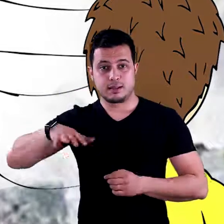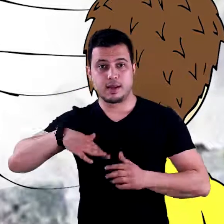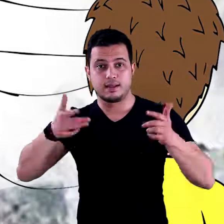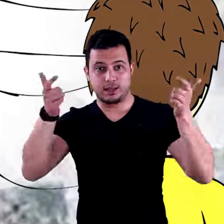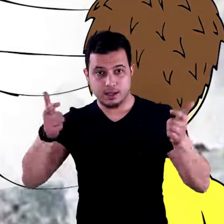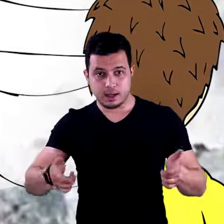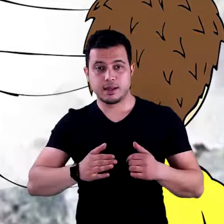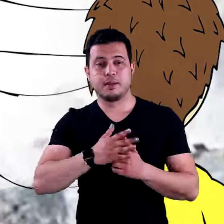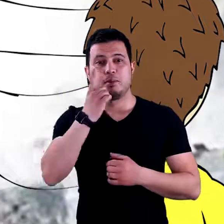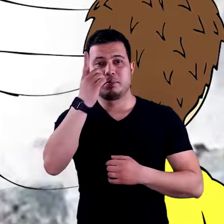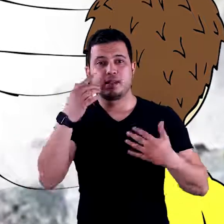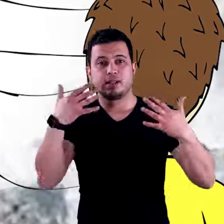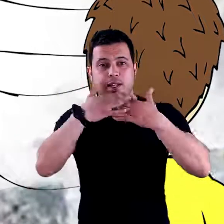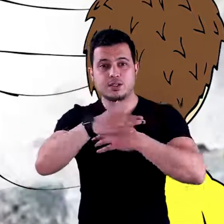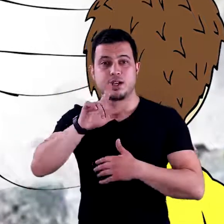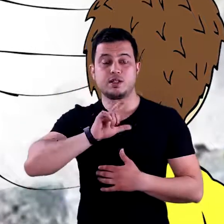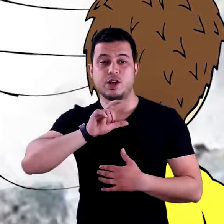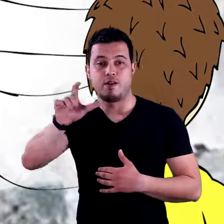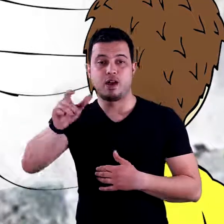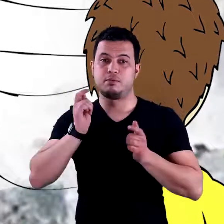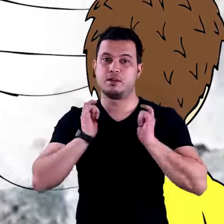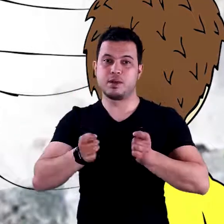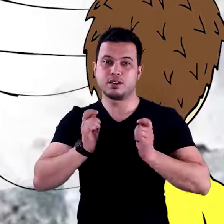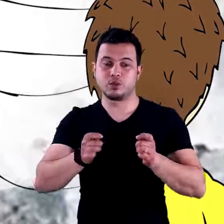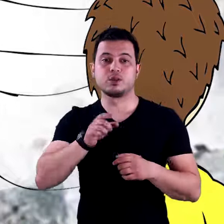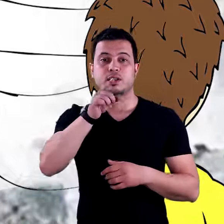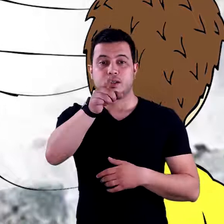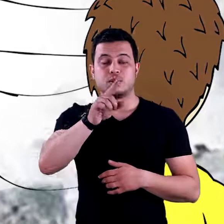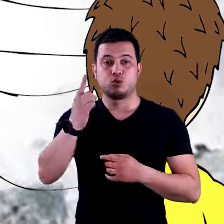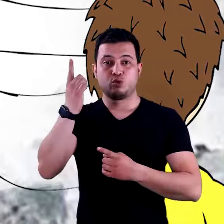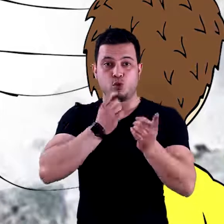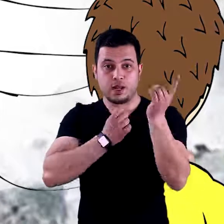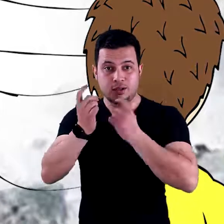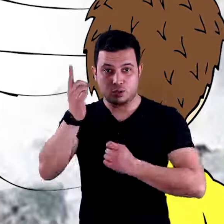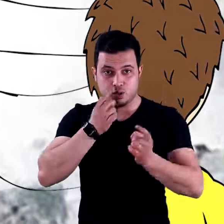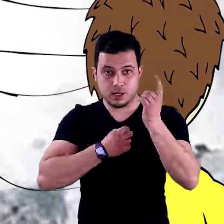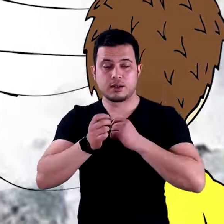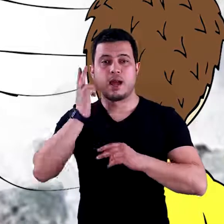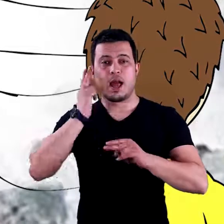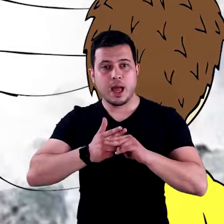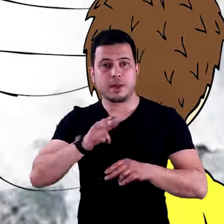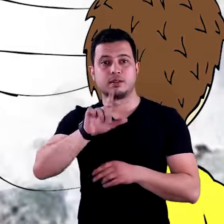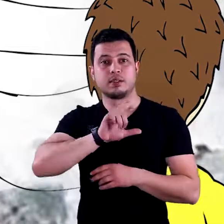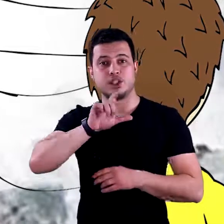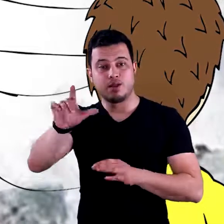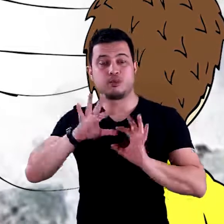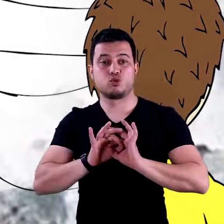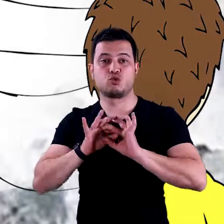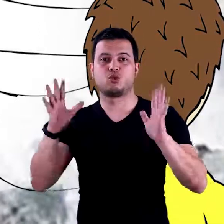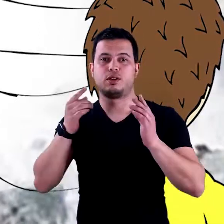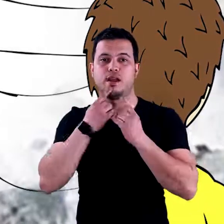yere bilgece cevaplar verile. Sorulan sorular hemencecik çözüle.